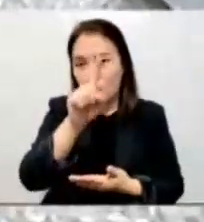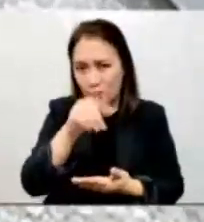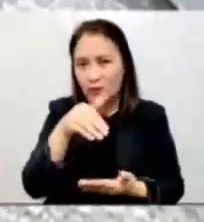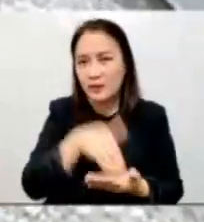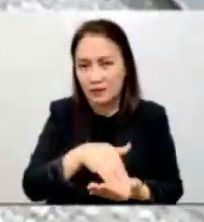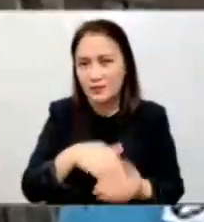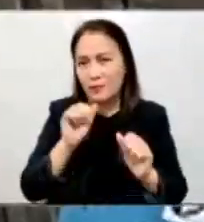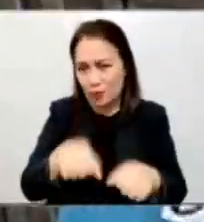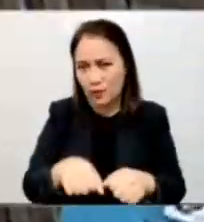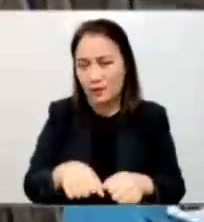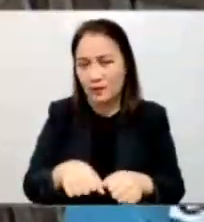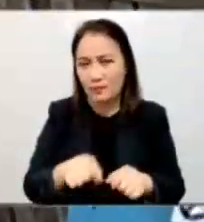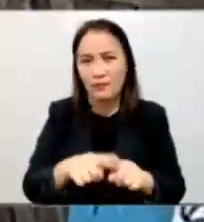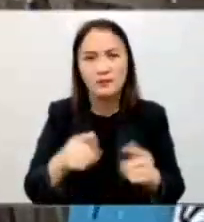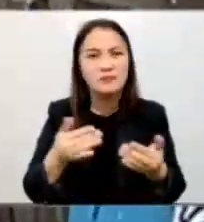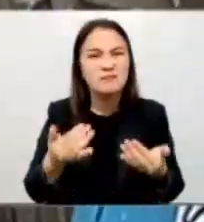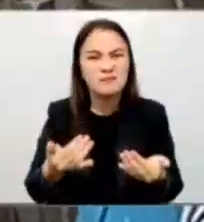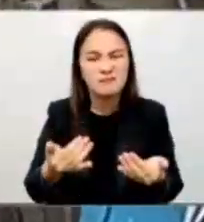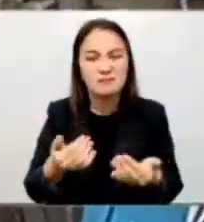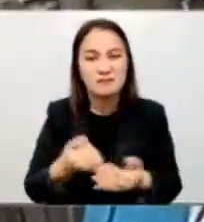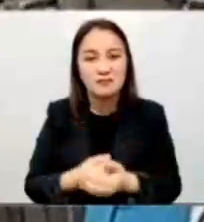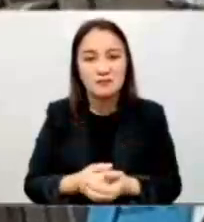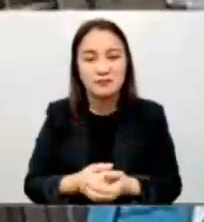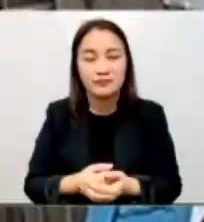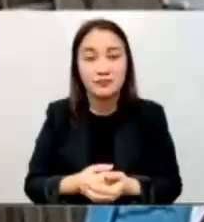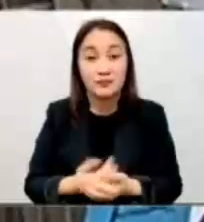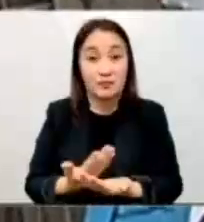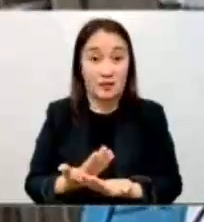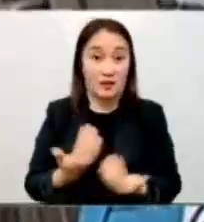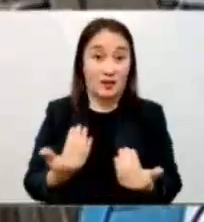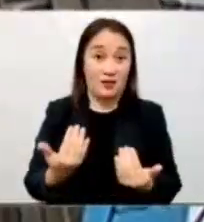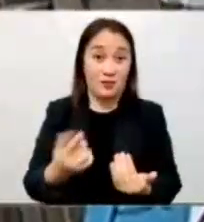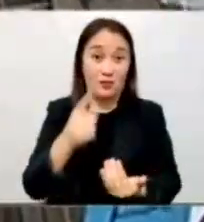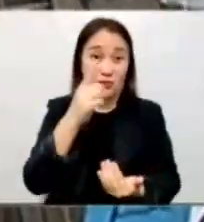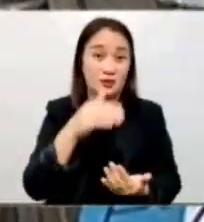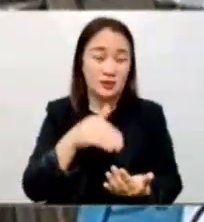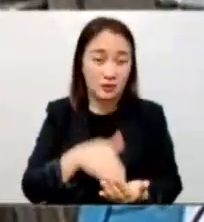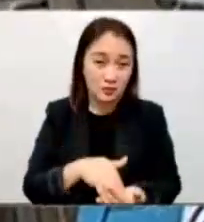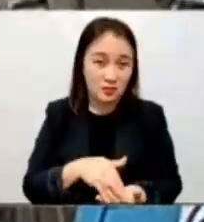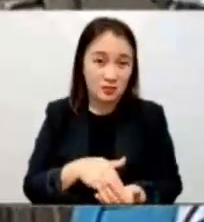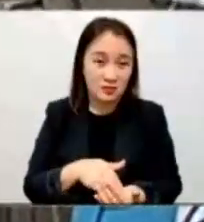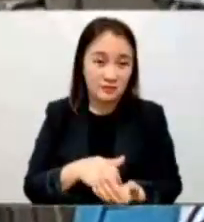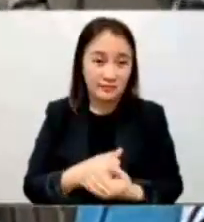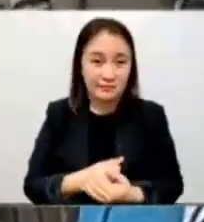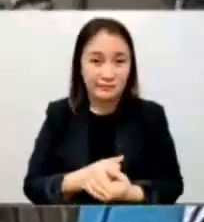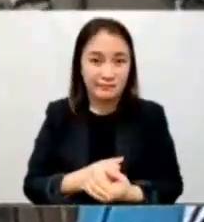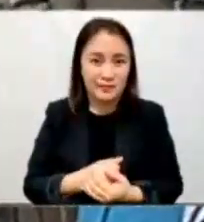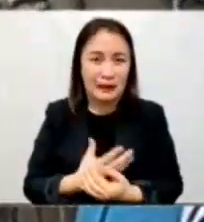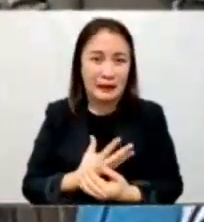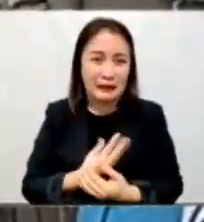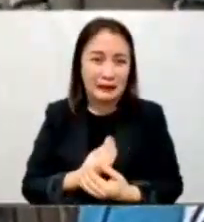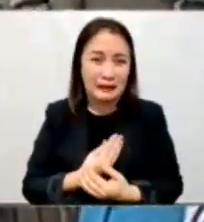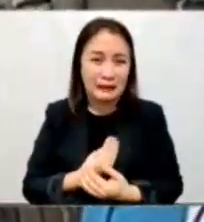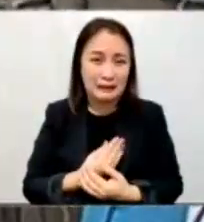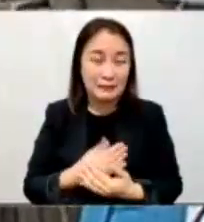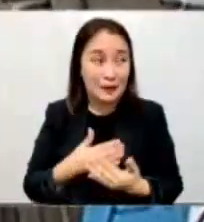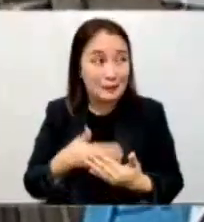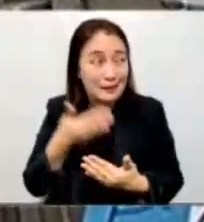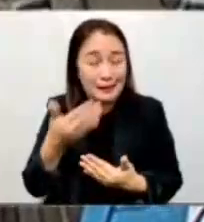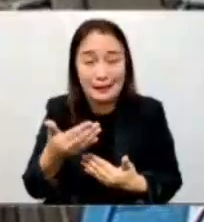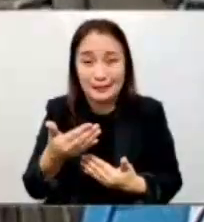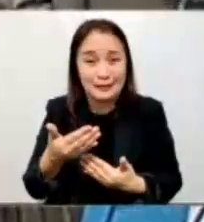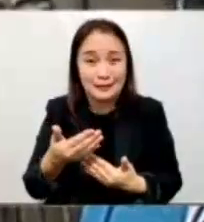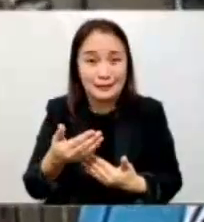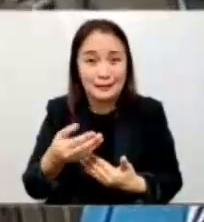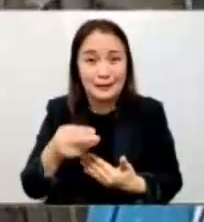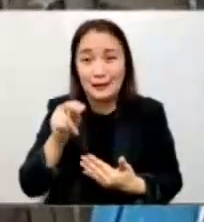Napakahirap talaga, honestly. Isipin mo yung 1,000 ko. Siyempre, kinakabahan nga ako, baka next week magiging 1,500 ito, babalik ko sa